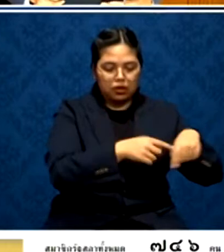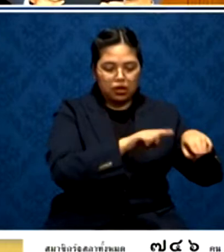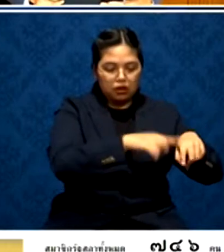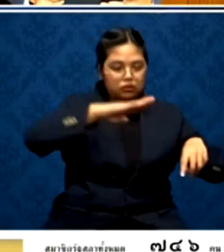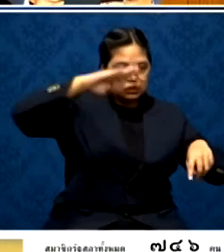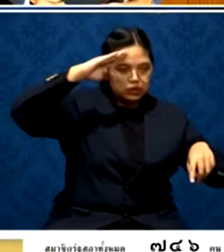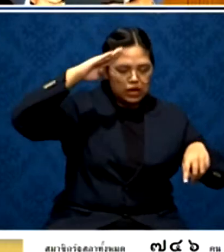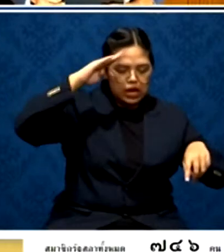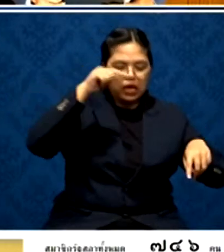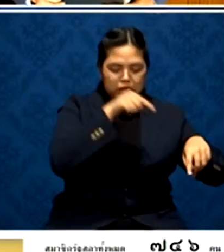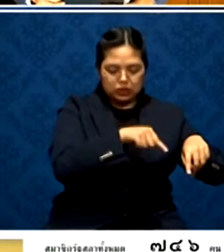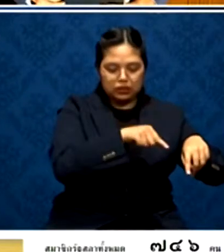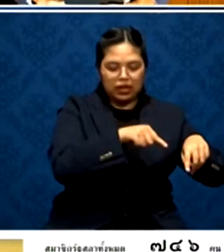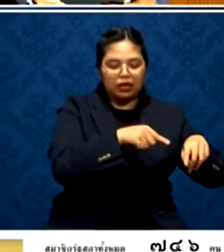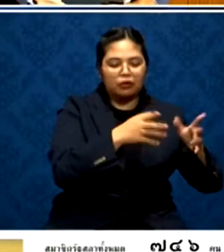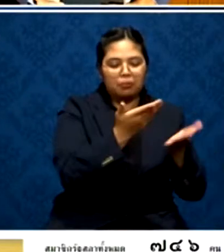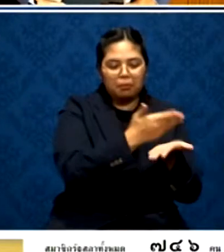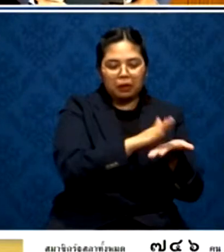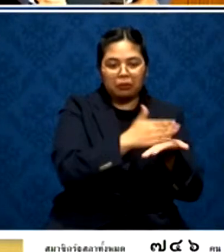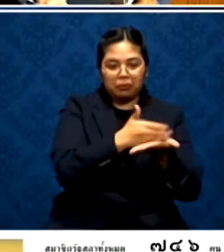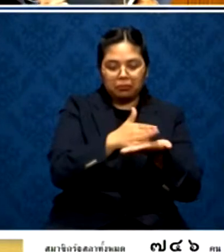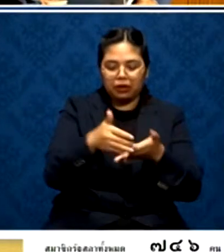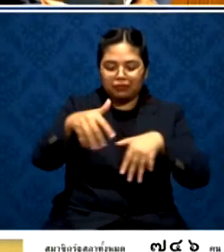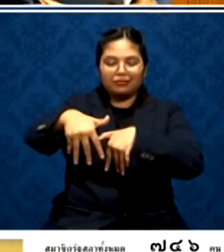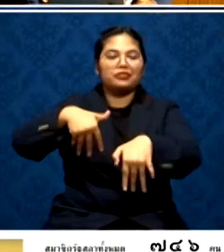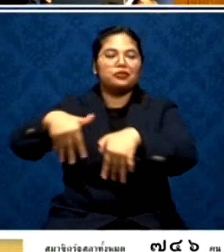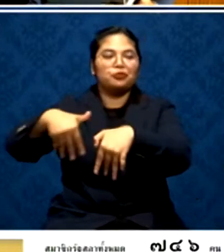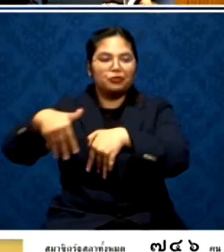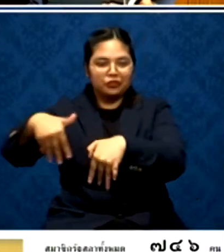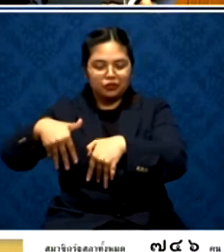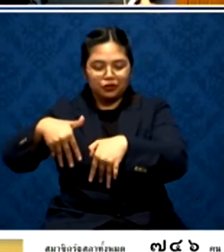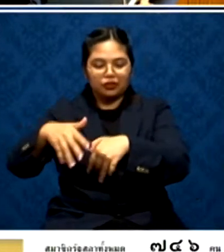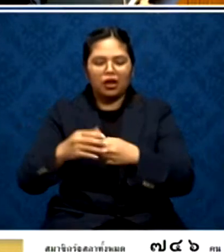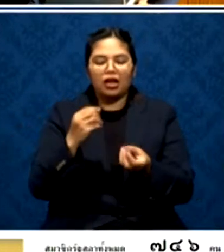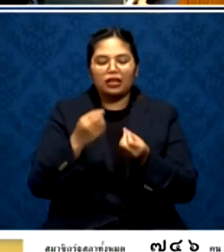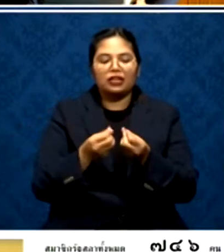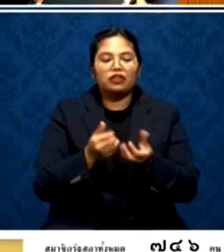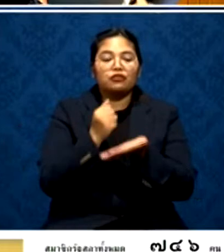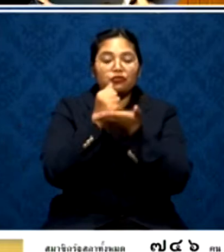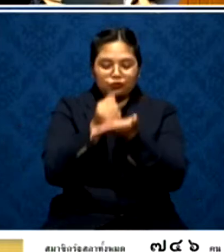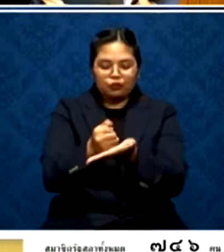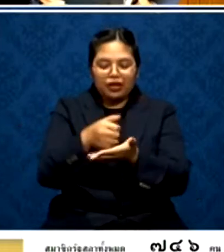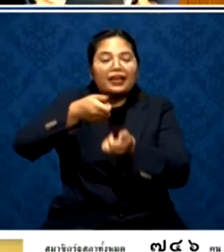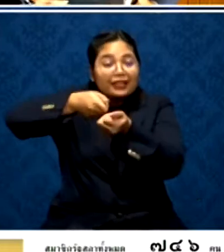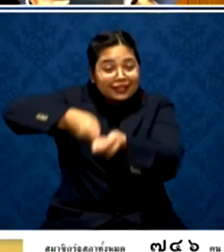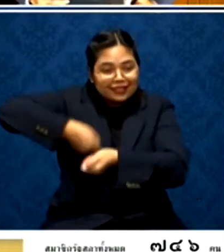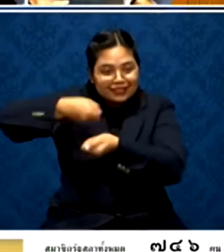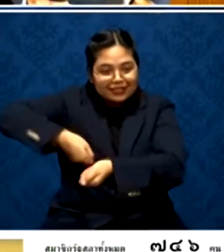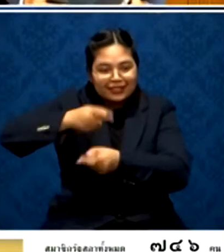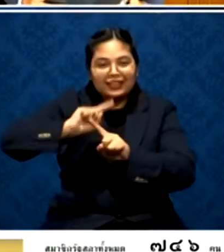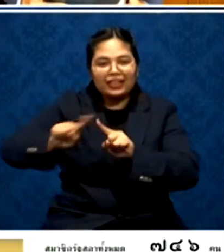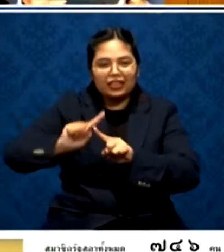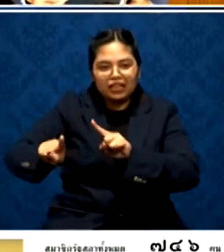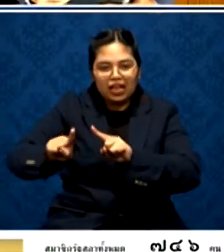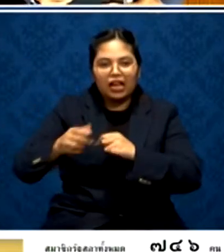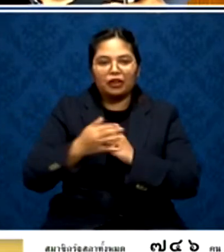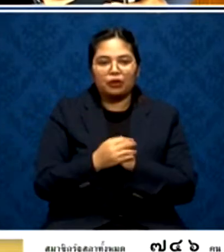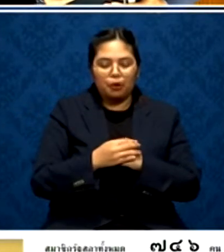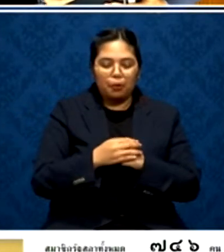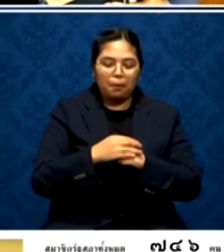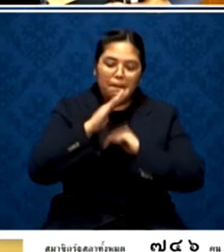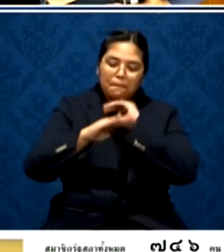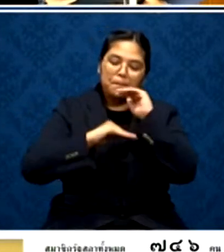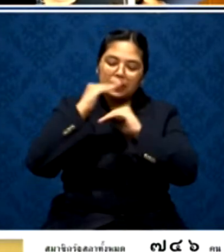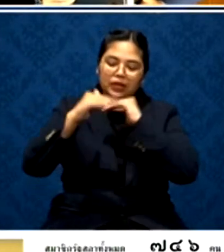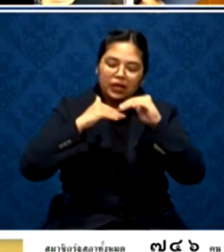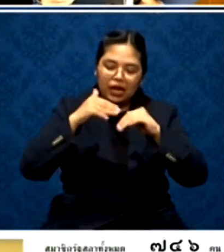นโดยเฉพาะอย่างยิ่งการใช้เพื่อการเกษตรการพัฒนาโครงสร้างพื้นฐานและ